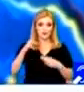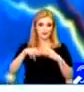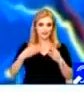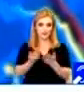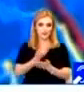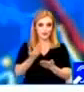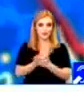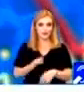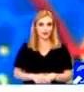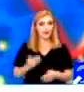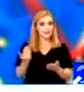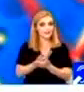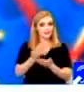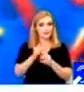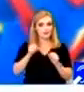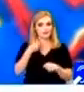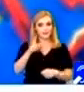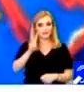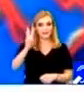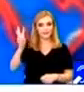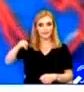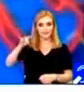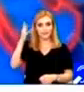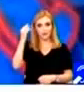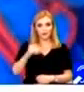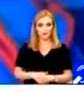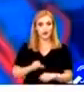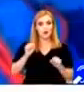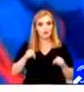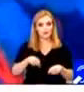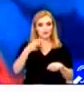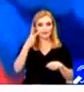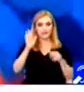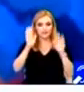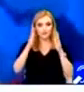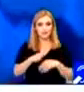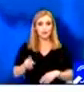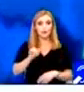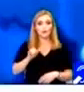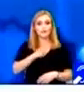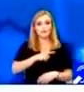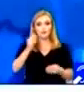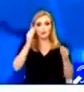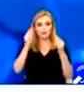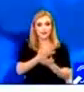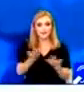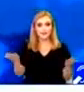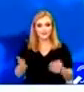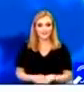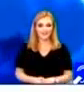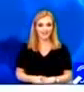Telejurnalul a ajuns la final. Știrile noastre sunt pe tvremoldova.md, dar și pe pagina de Facebook TVR Moldova, unde așteptăm și opiniile